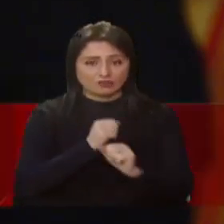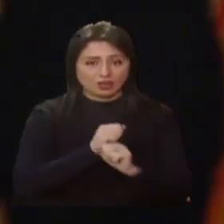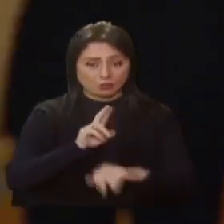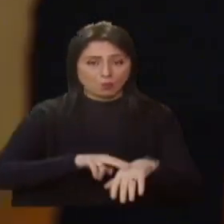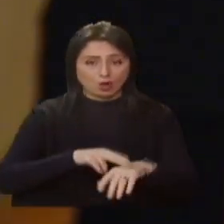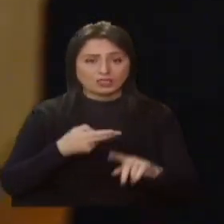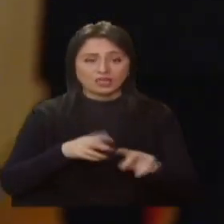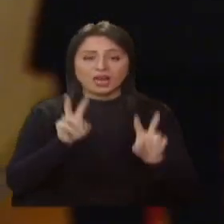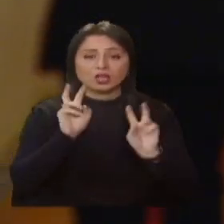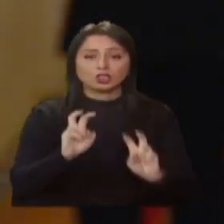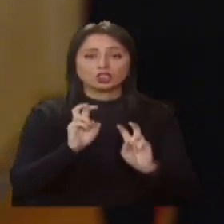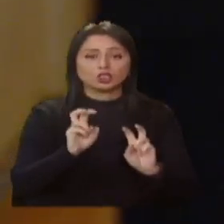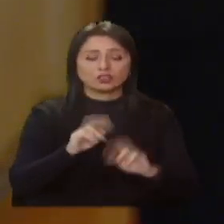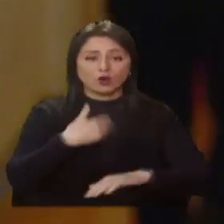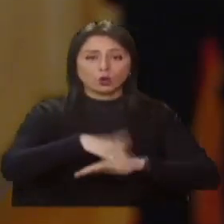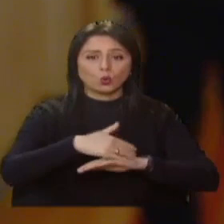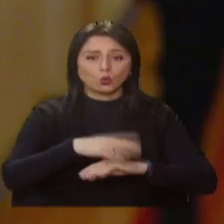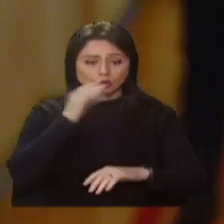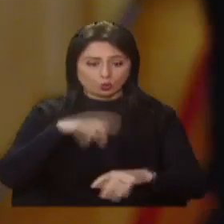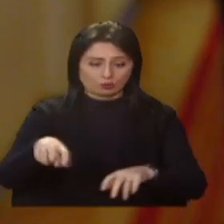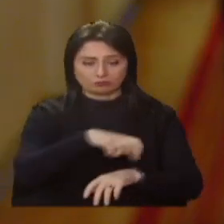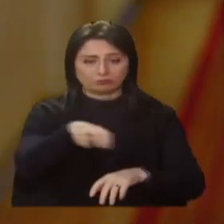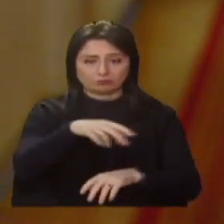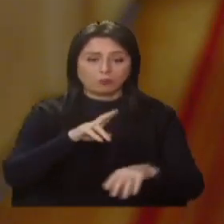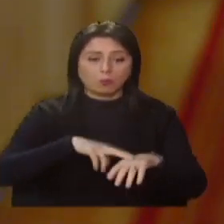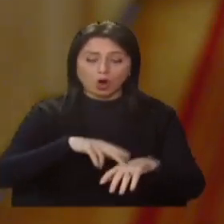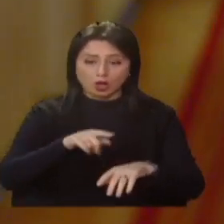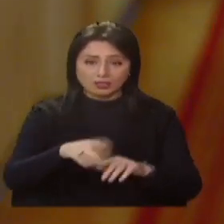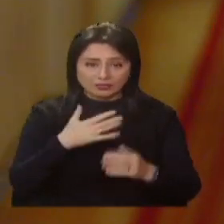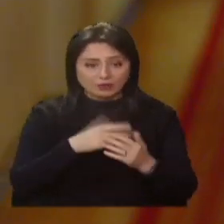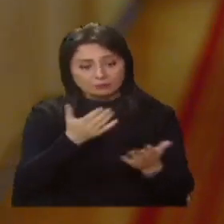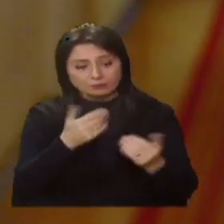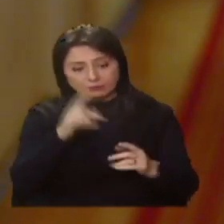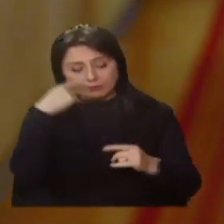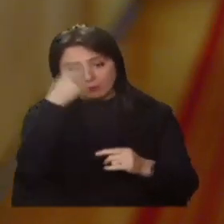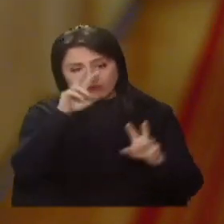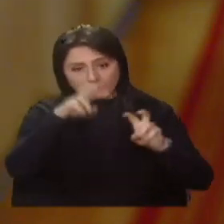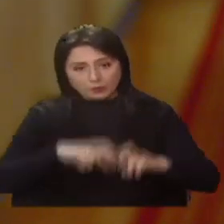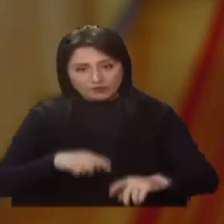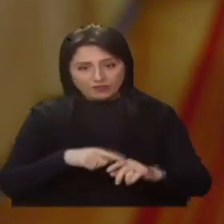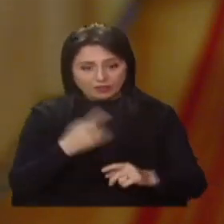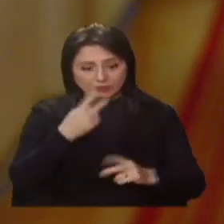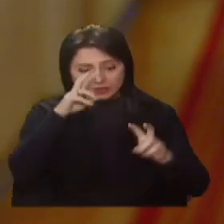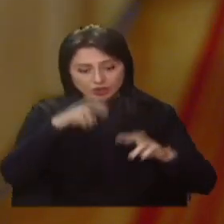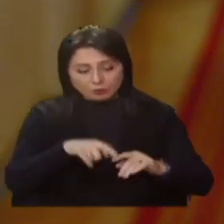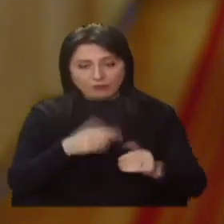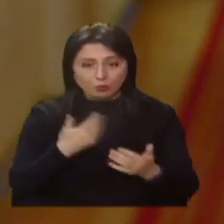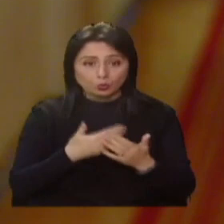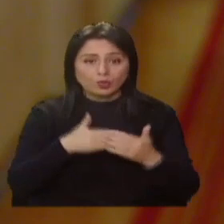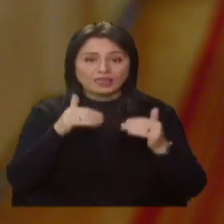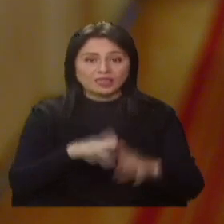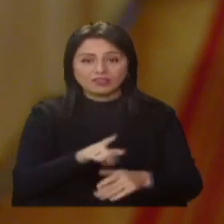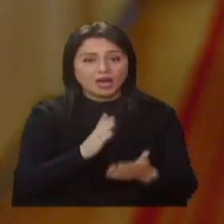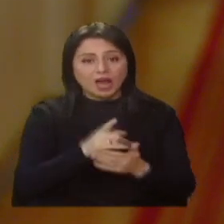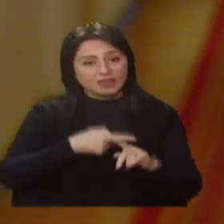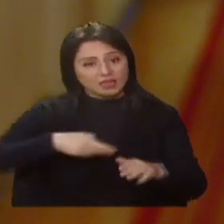პოლიცია, ეს არის ეგრეთ წოდებული ქუჩაში როცა გადაადგილებიან პოლიცელები და ხდება იდენტიფიცირება პირის ქუჩაში, ზედაპირული შემოწევა მისათვის რომ დადგინდეს ხომ